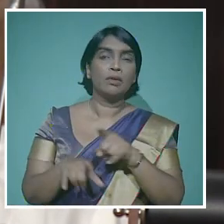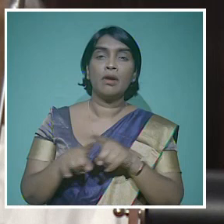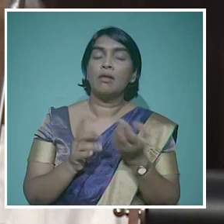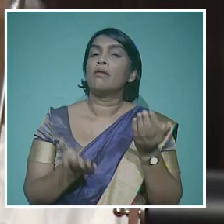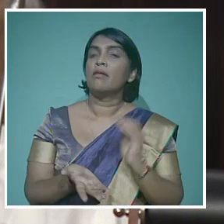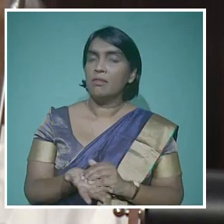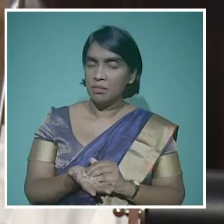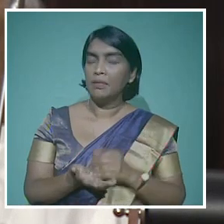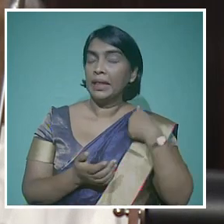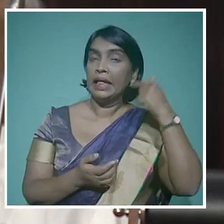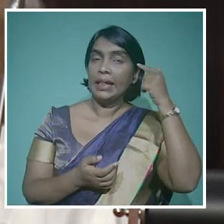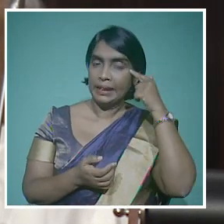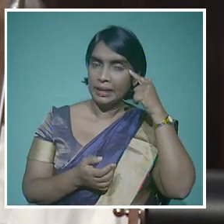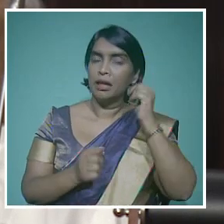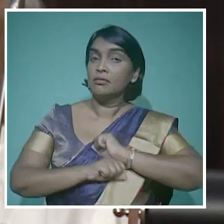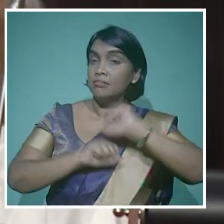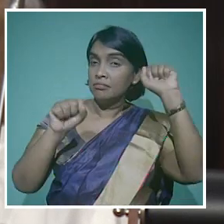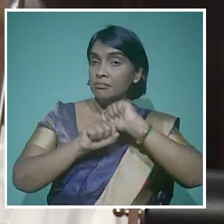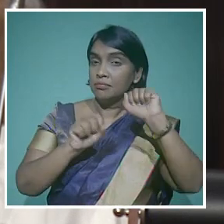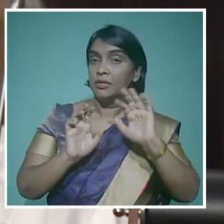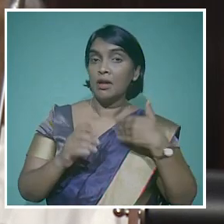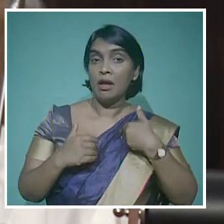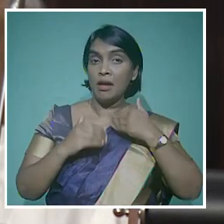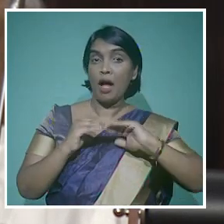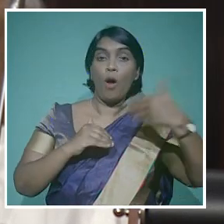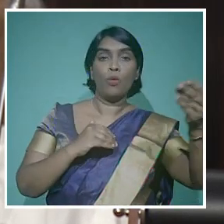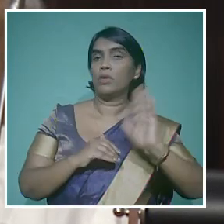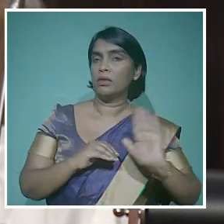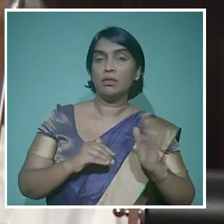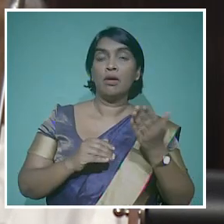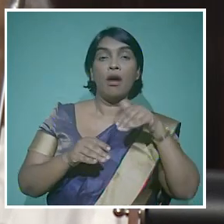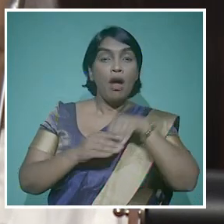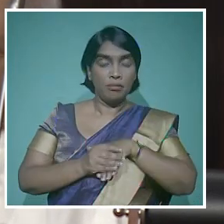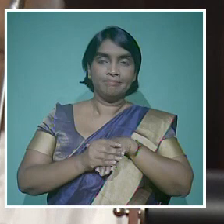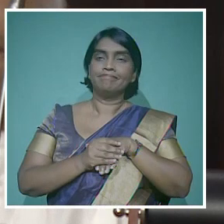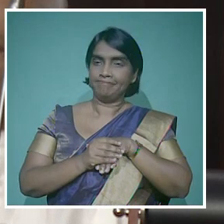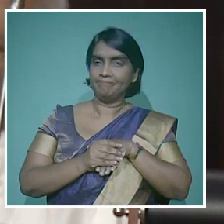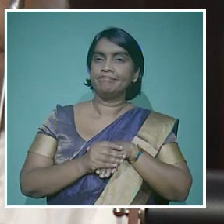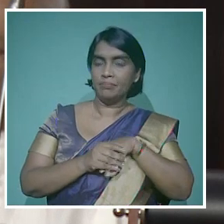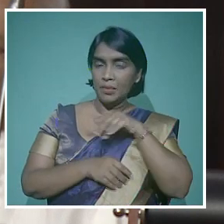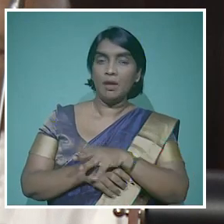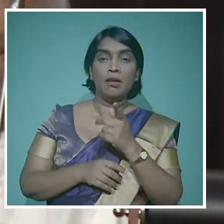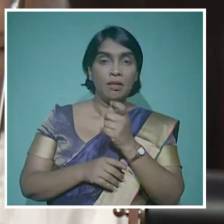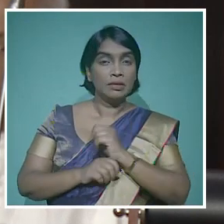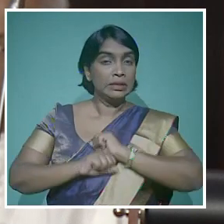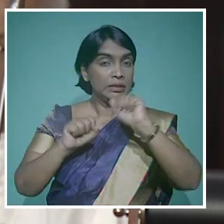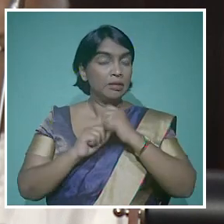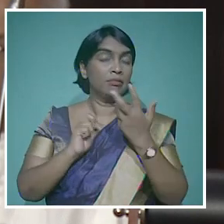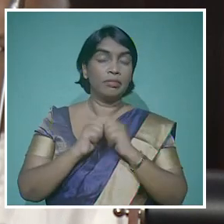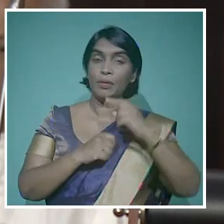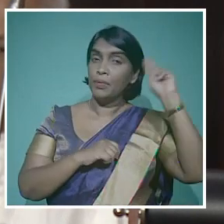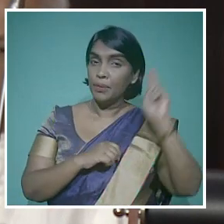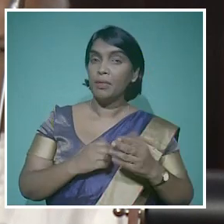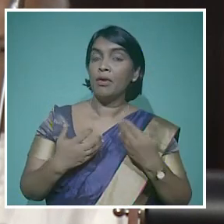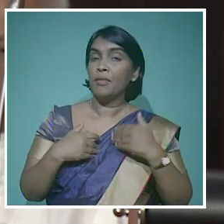නැවත හිතන්න. අරගලයේ තියෙන්නේ අපෙන් පිටත නෙවෙයි. ඒක තියෙන්නේ අපි ඇතුළේමයි. මේ ආර්ථික අරගලයේ දිනන්න